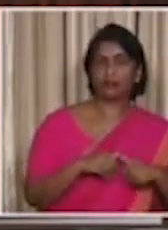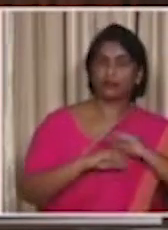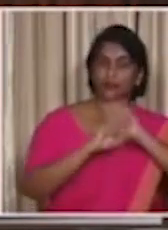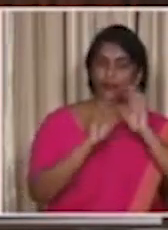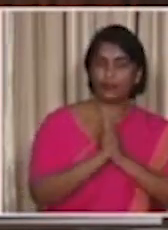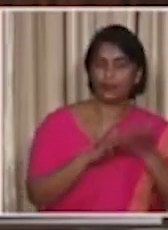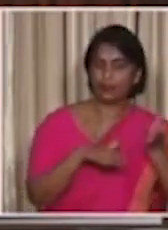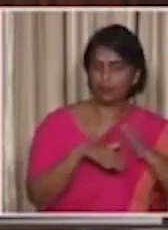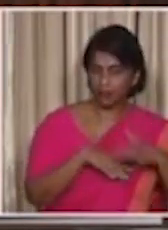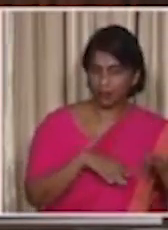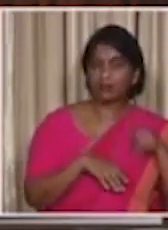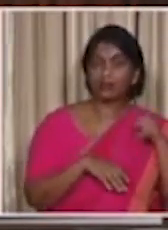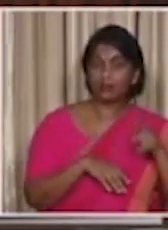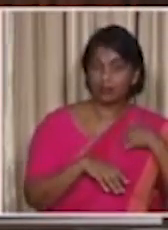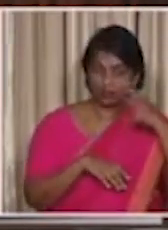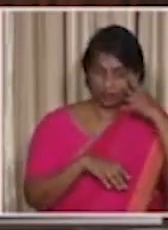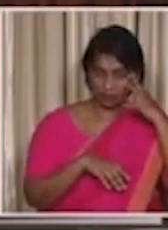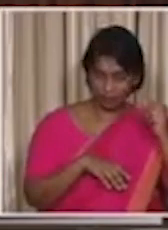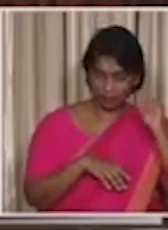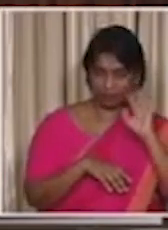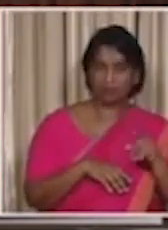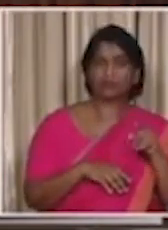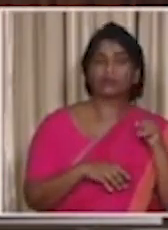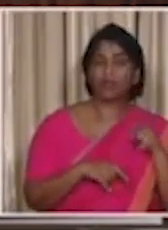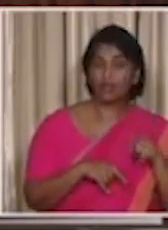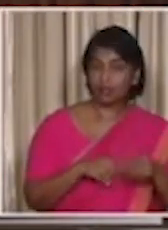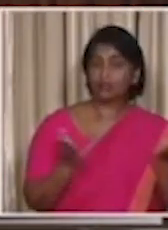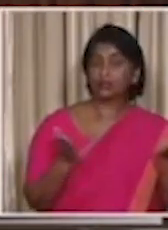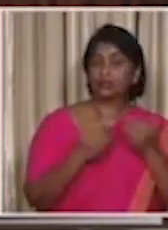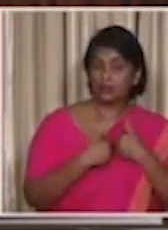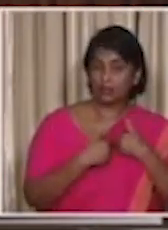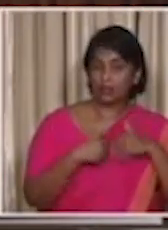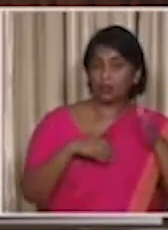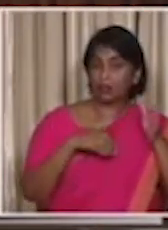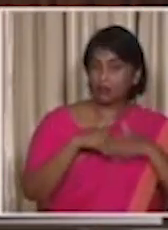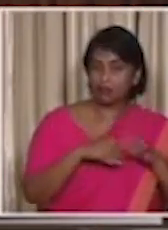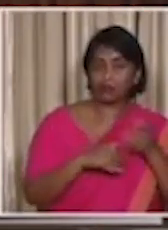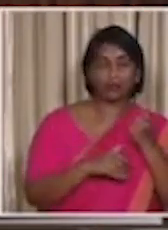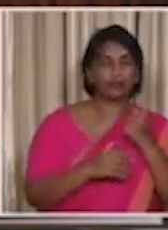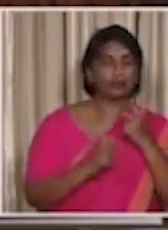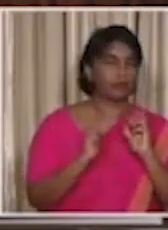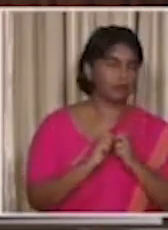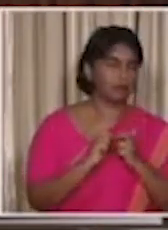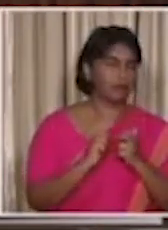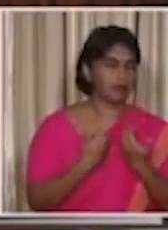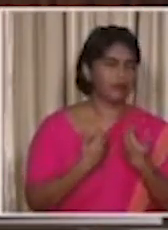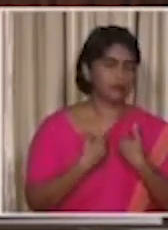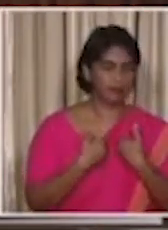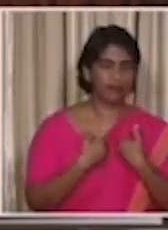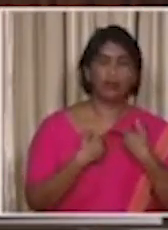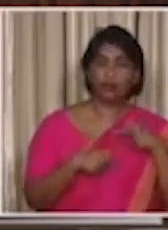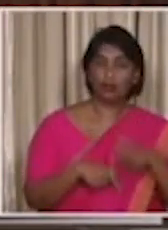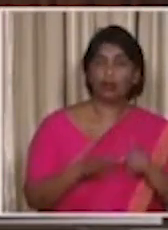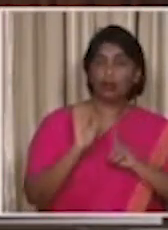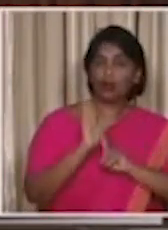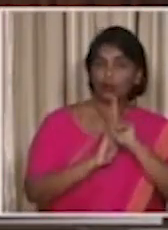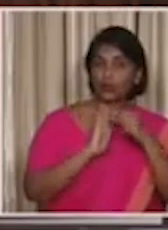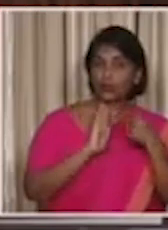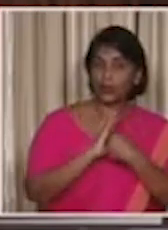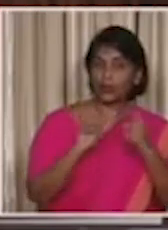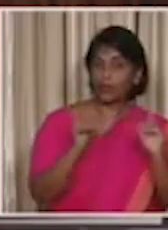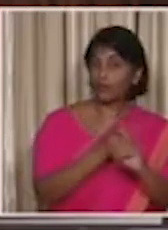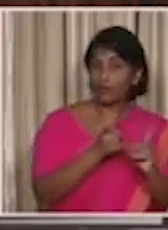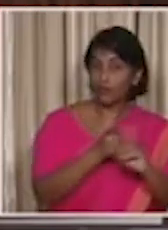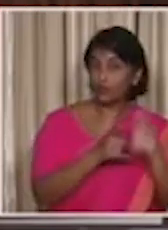මේ විඳින්නේ. මතක තබා ගන්න, අද අප මේ මුහුණ දෙන්නේ ආර්ථික යුද්ධයකට. මේ යුද්ධයේ උතුරු නැගෙනහිර ගැටුමටත්